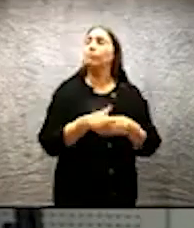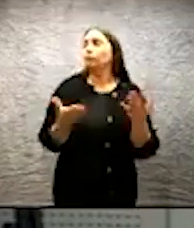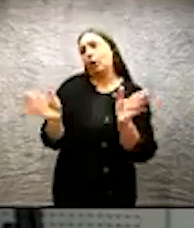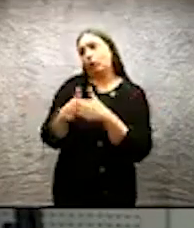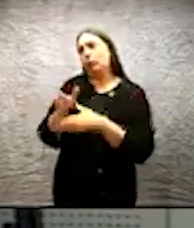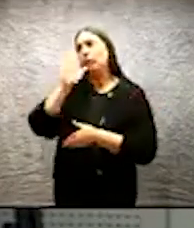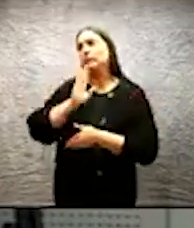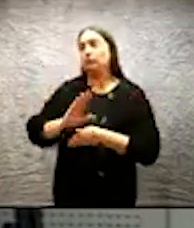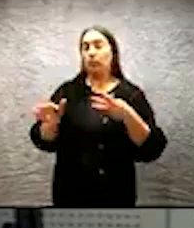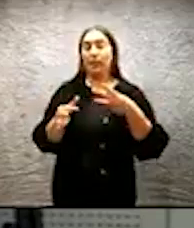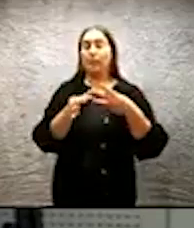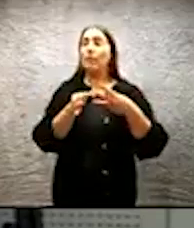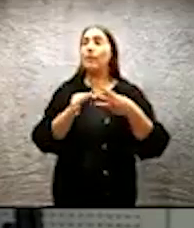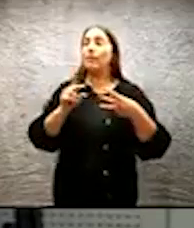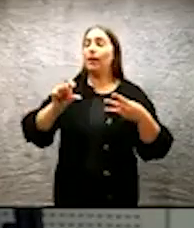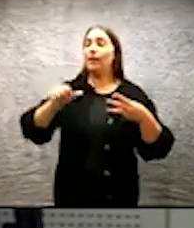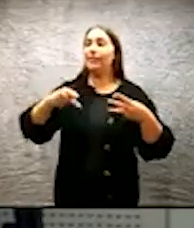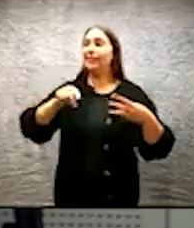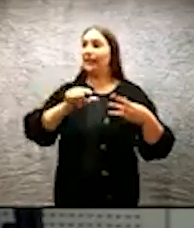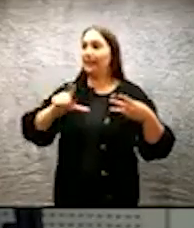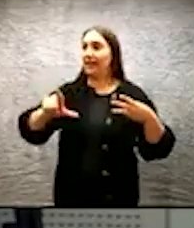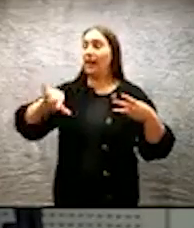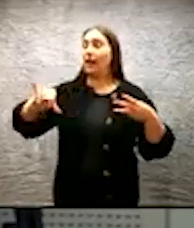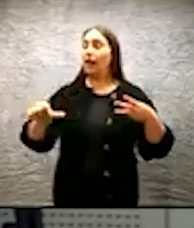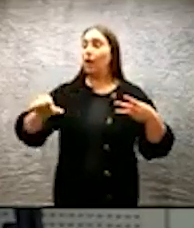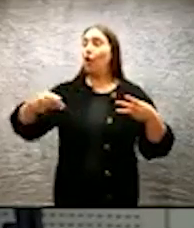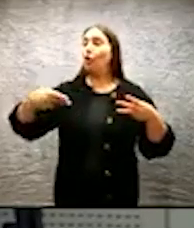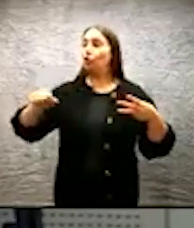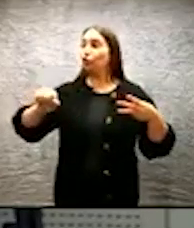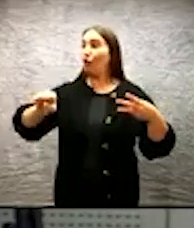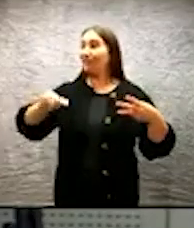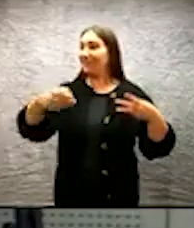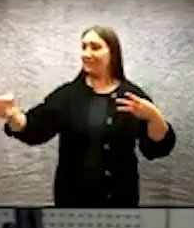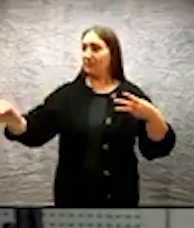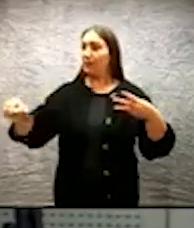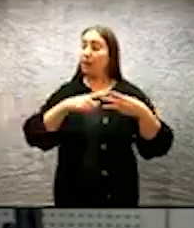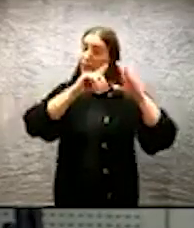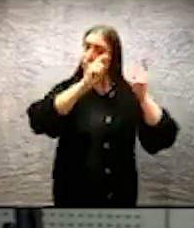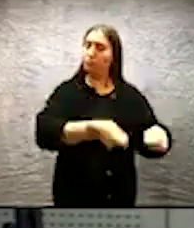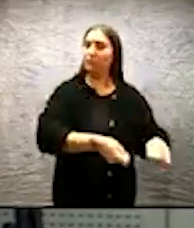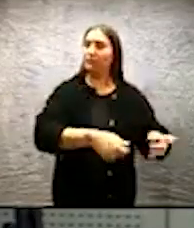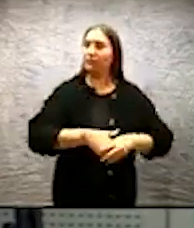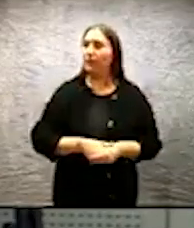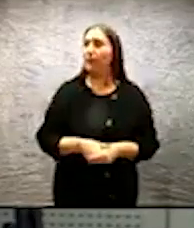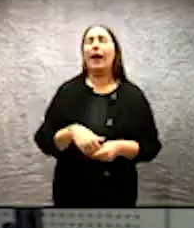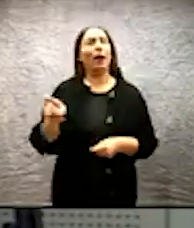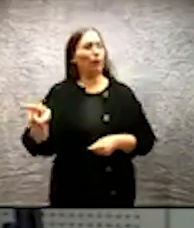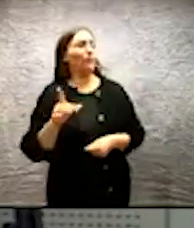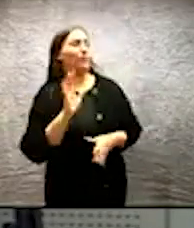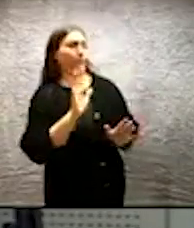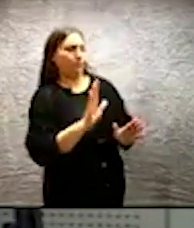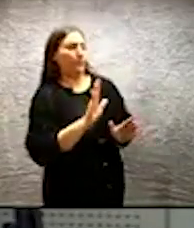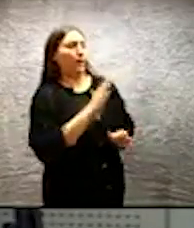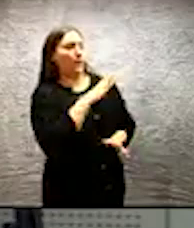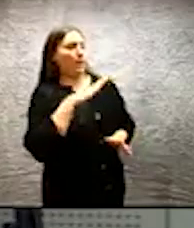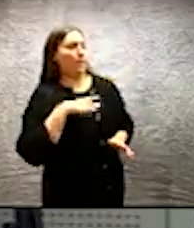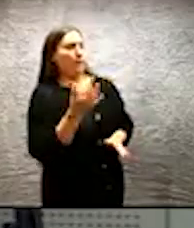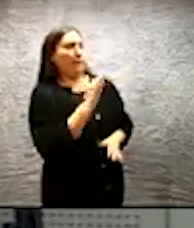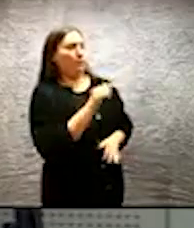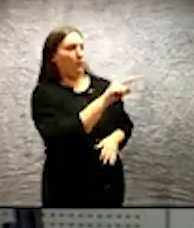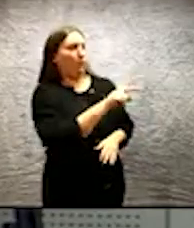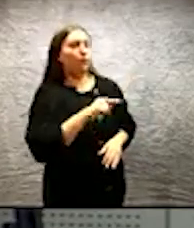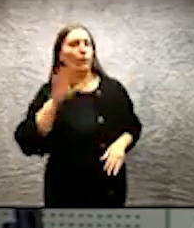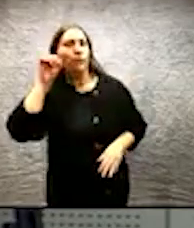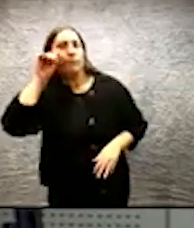Voilà. Alors, Madame de France, j'ai entendu il n'y a pas si longtemps que ça, pas de votre bouche, que le vicomte